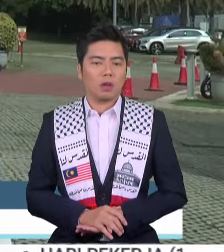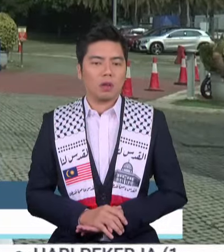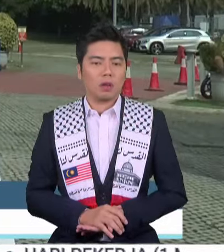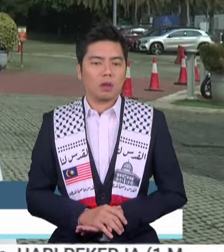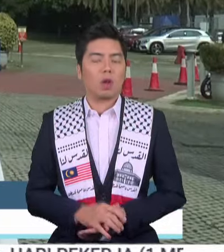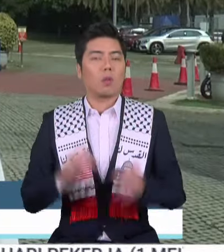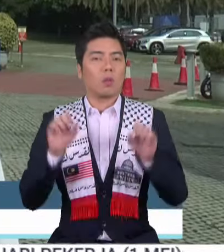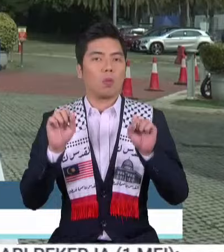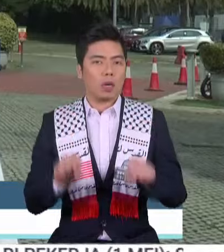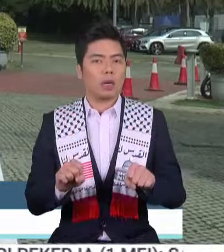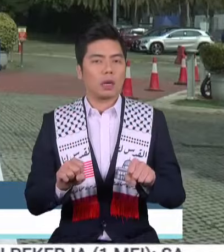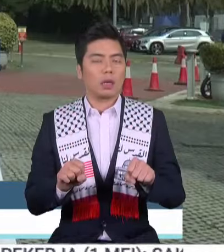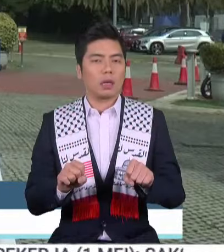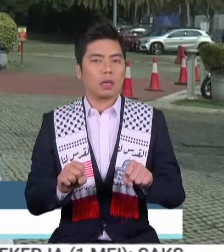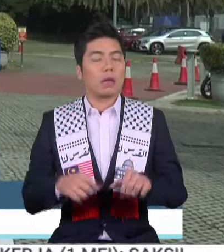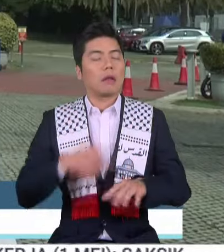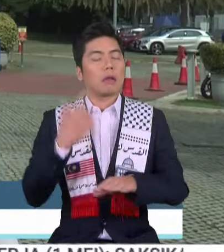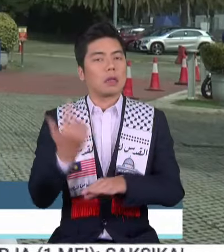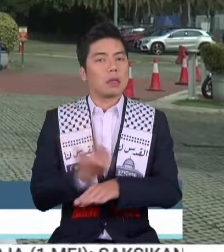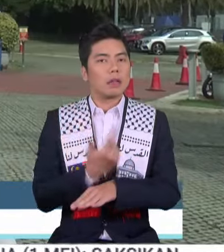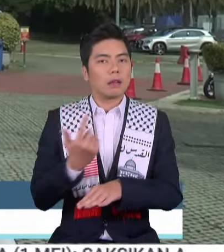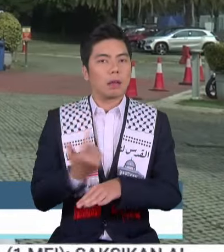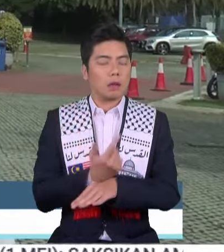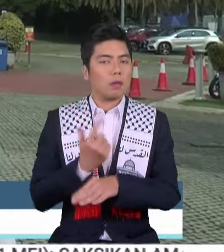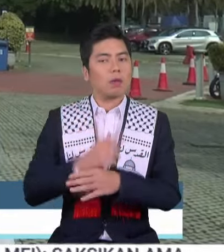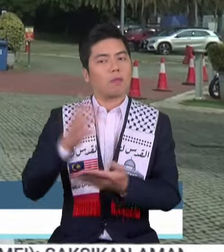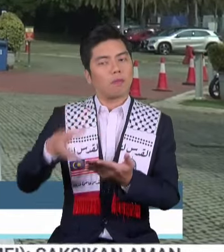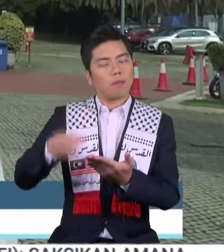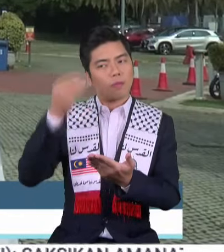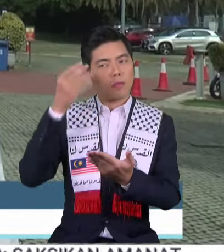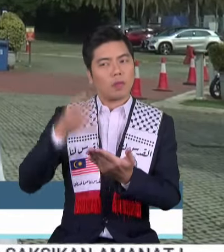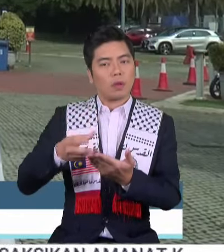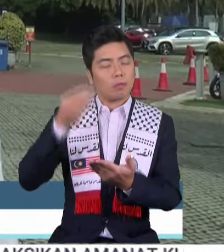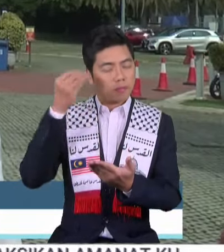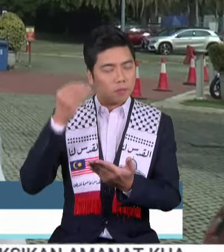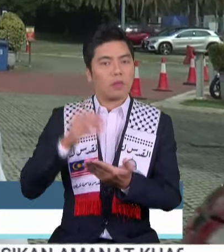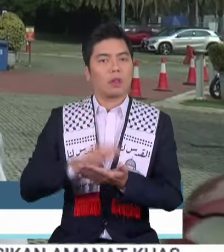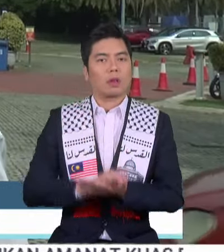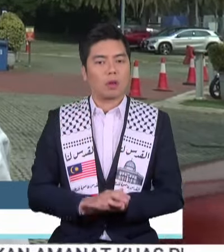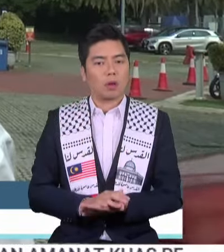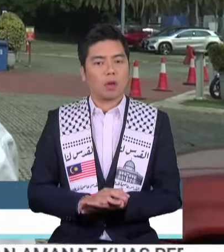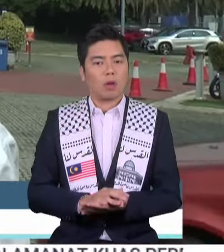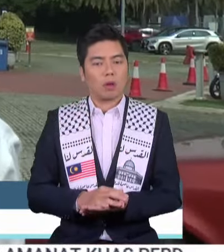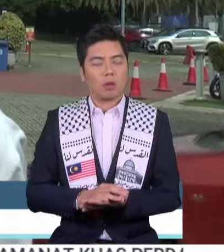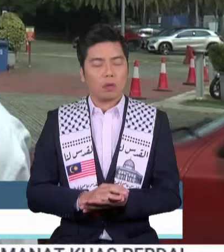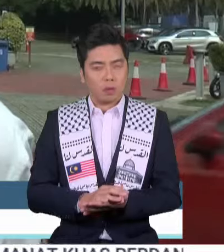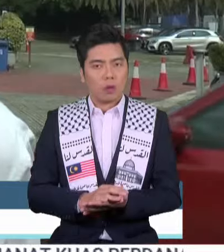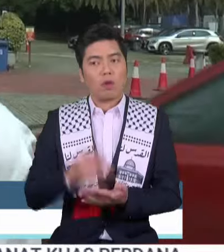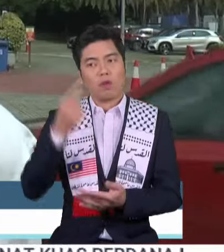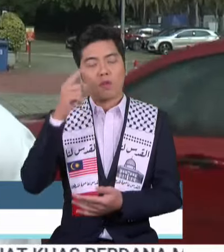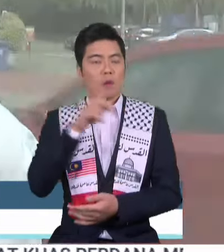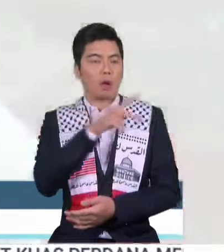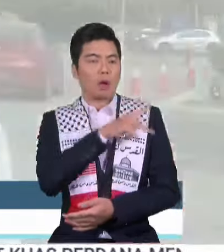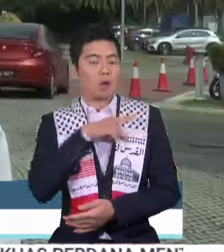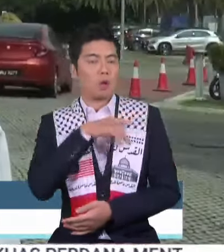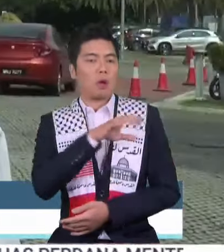perlu yang boleh digunakan untuk beliau sendiri sebagai ketua polis